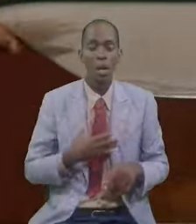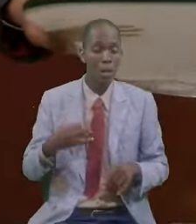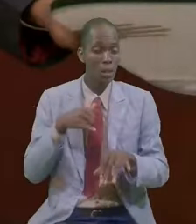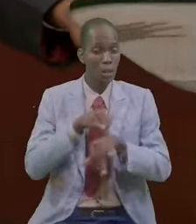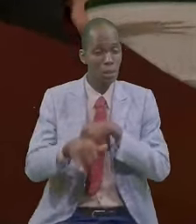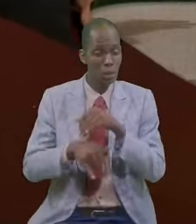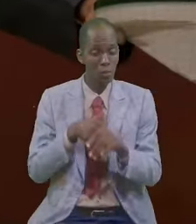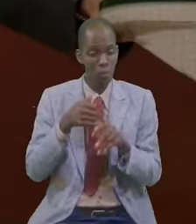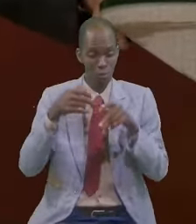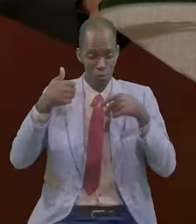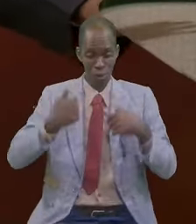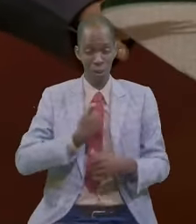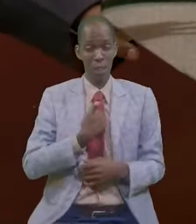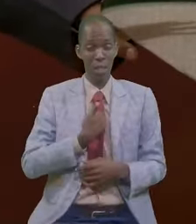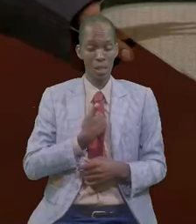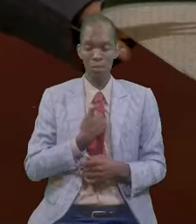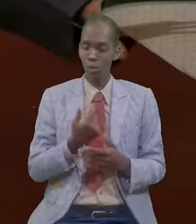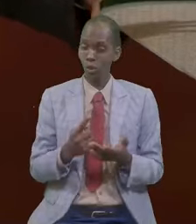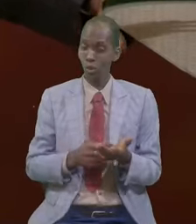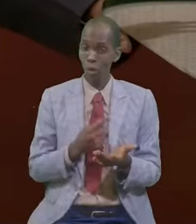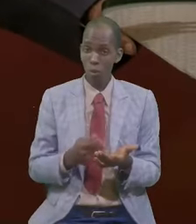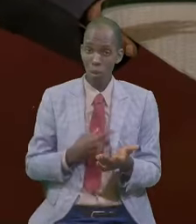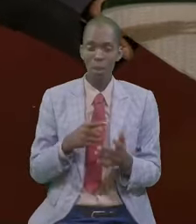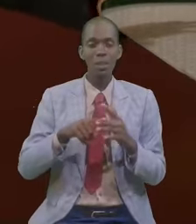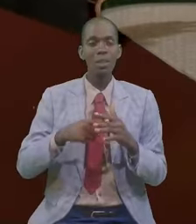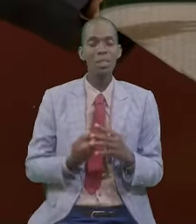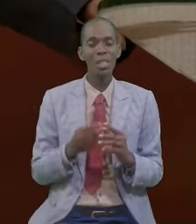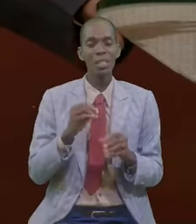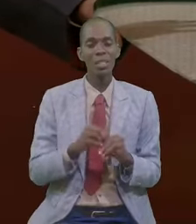Alors, s'abuser, ou bien se tromper,